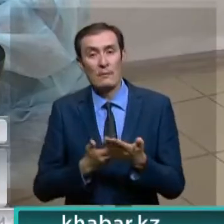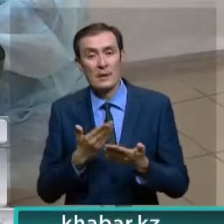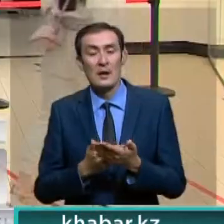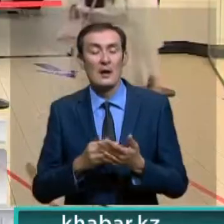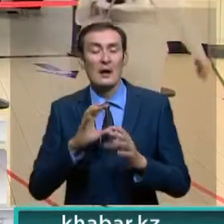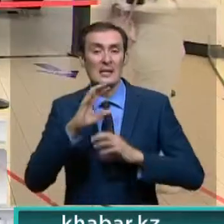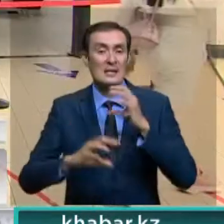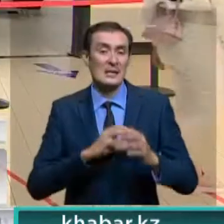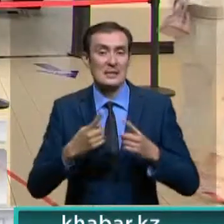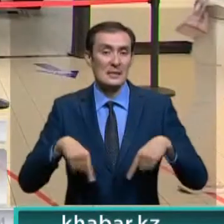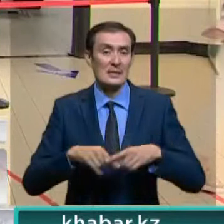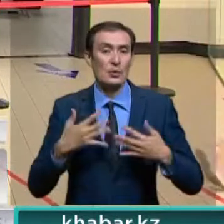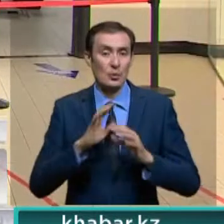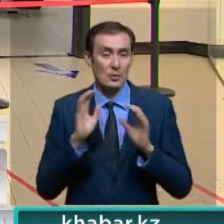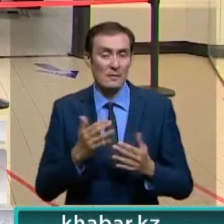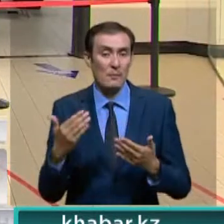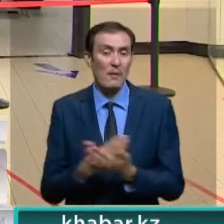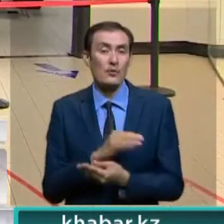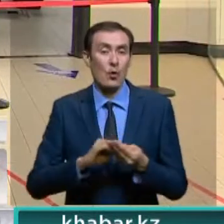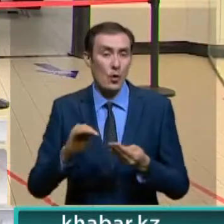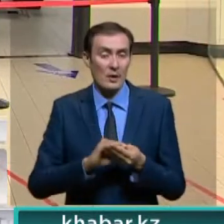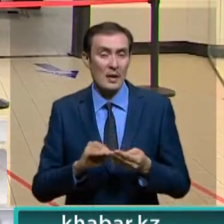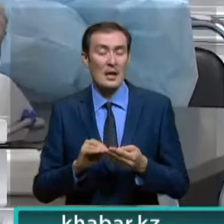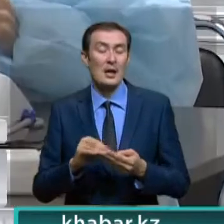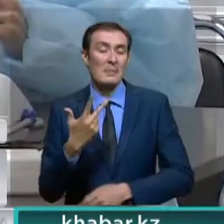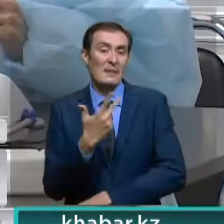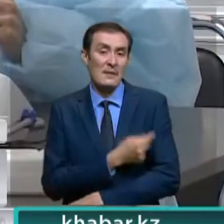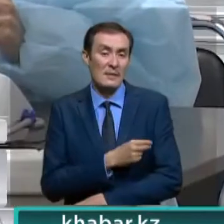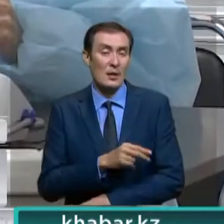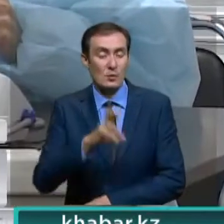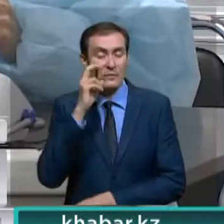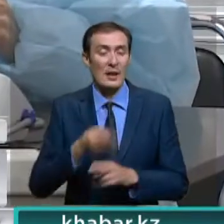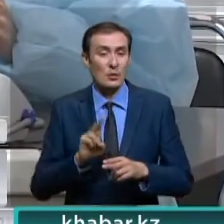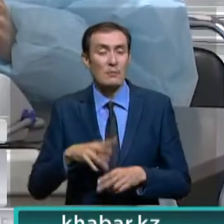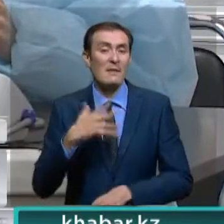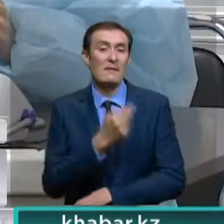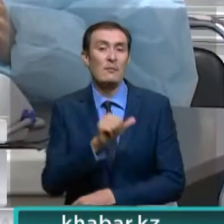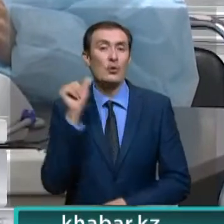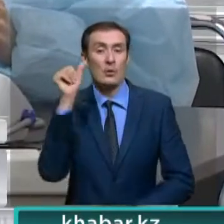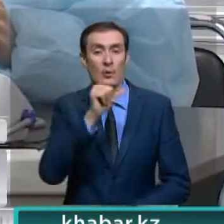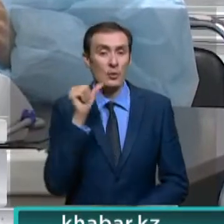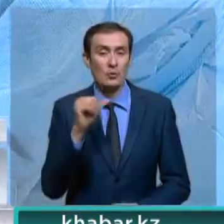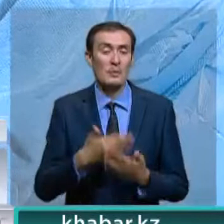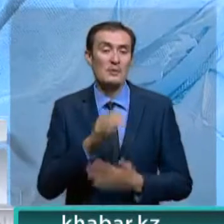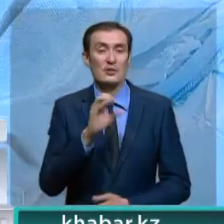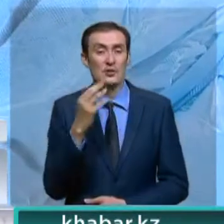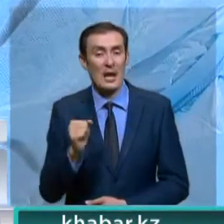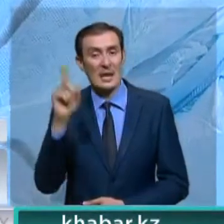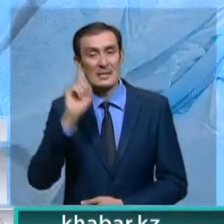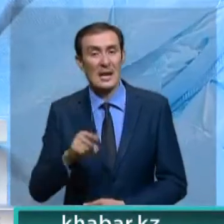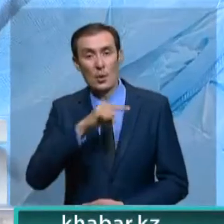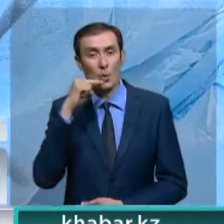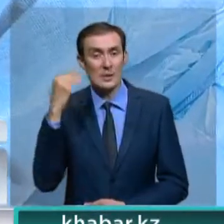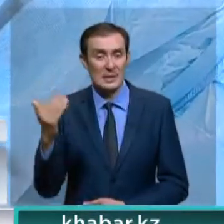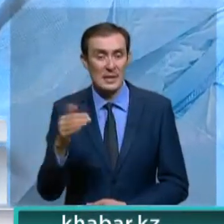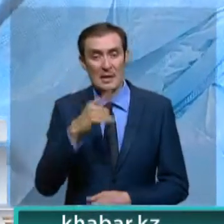воз сегодня повторно antico видно прививки уже говорят все страны которые вакцинировали в прошлом году в сша израиль и россия